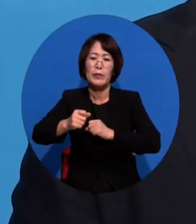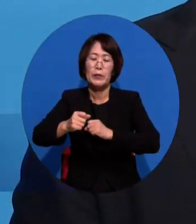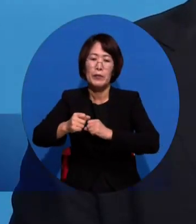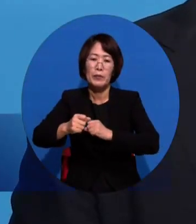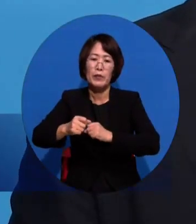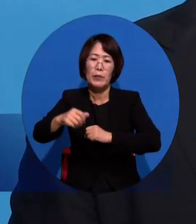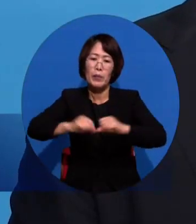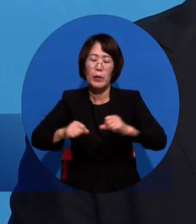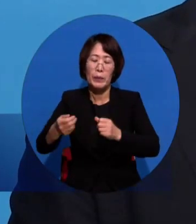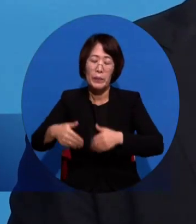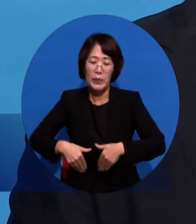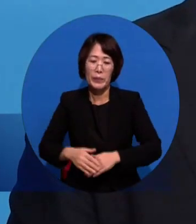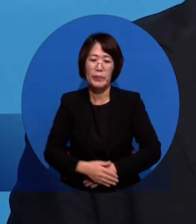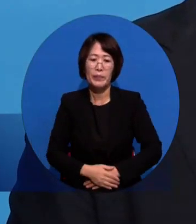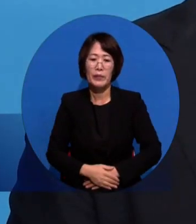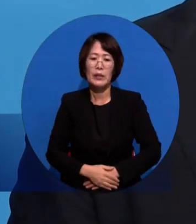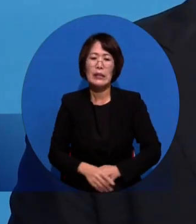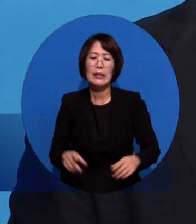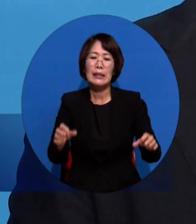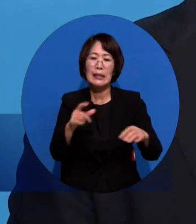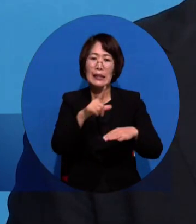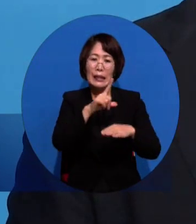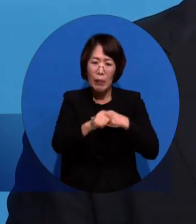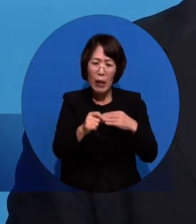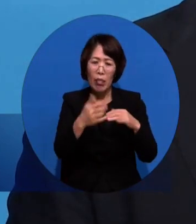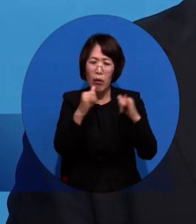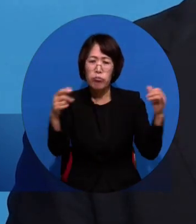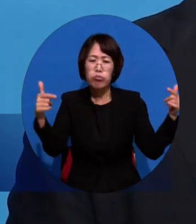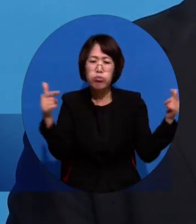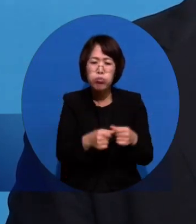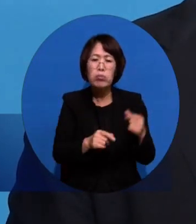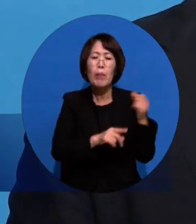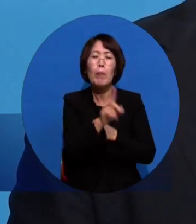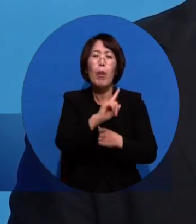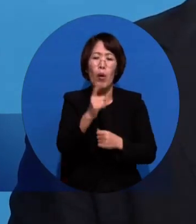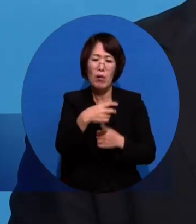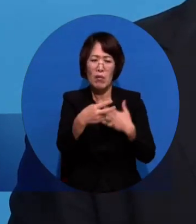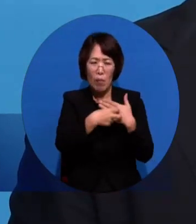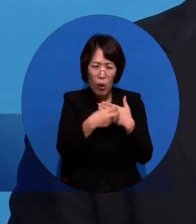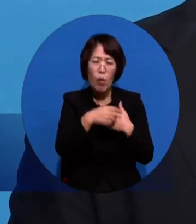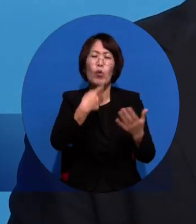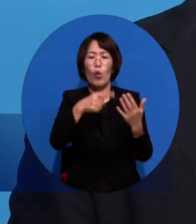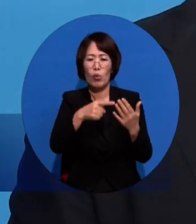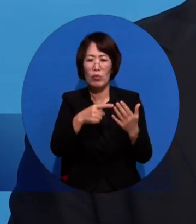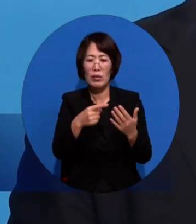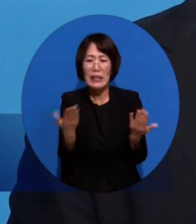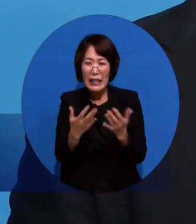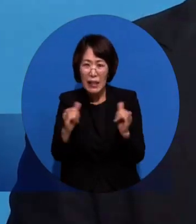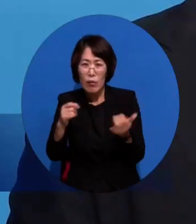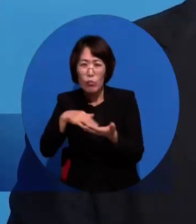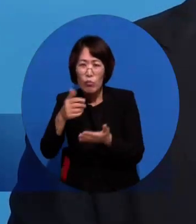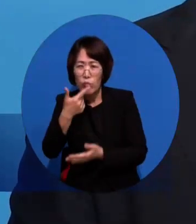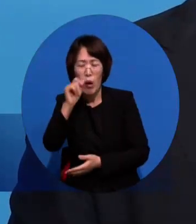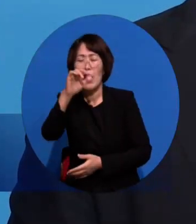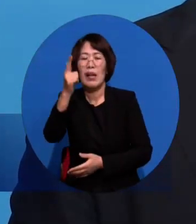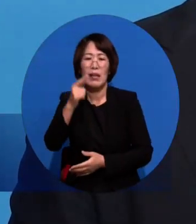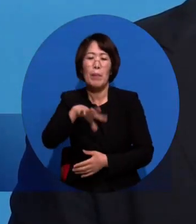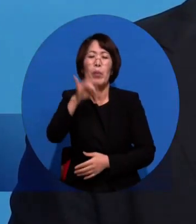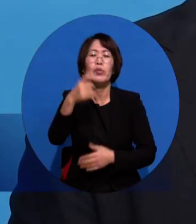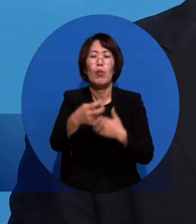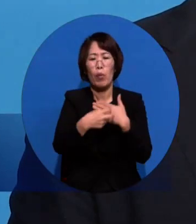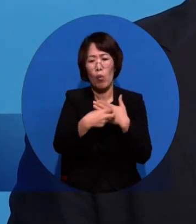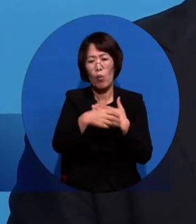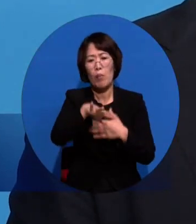가장 큰 이유는 의료와 교육입니다. 일자리라고 이야기하는데 일자리보다 더 중요한 것이 의료입니다. 사람이